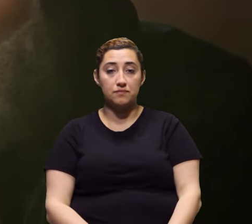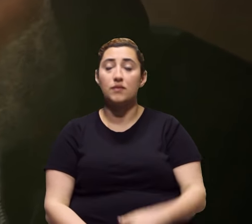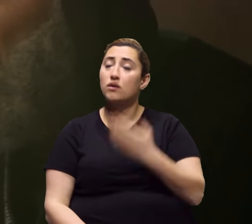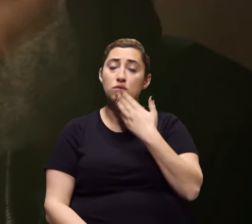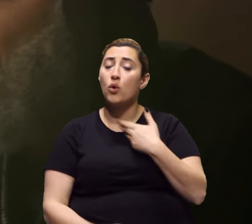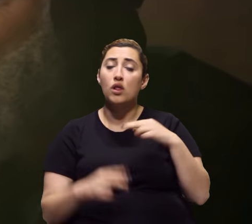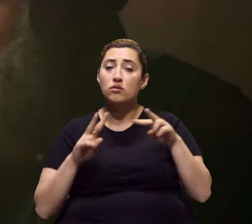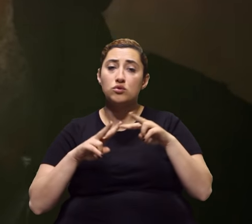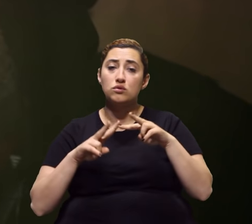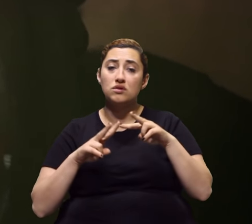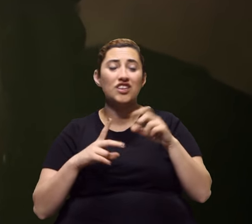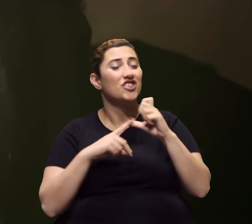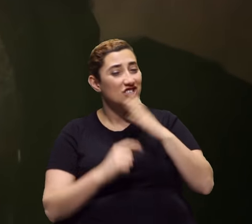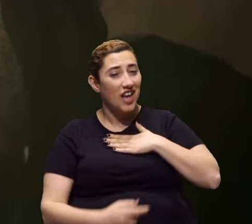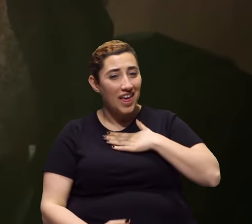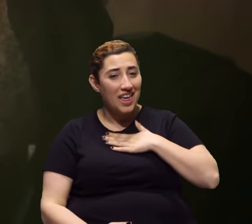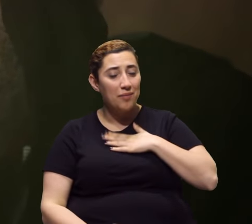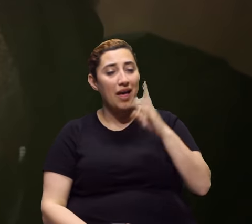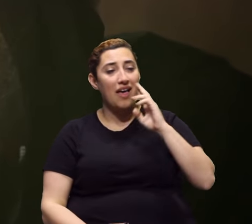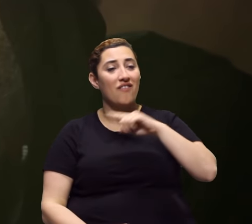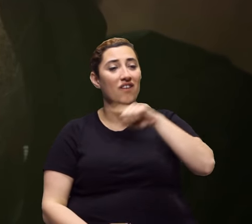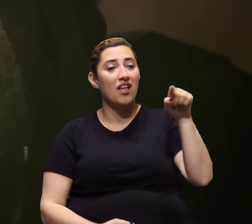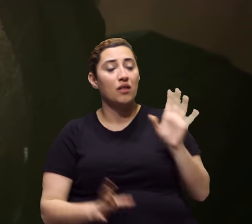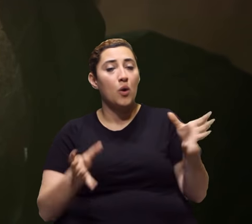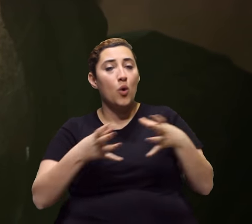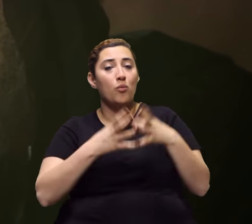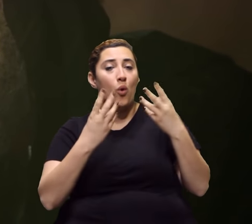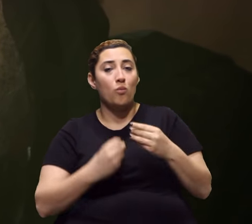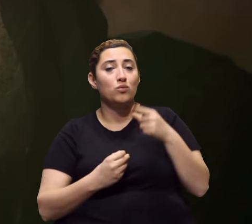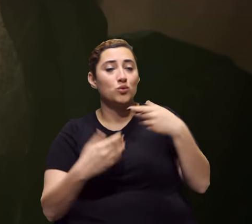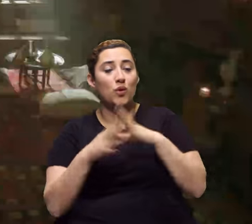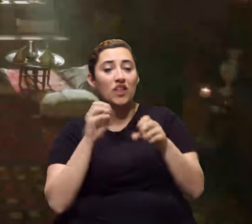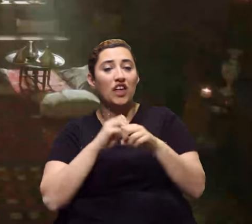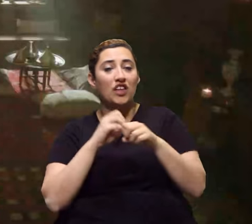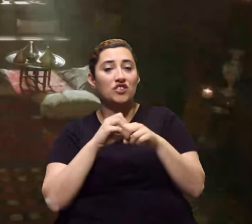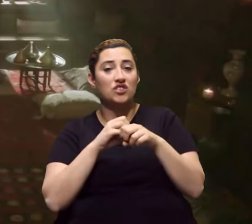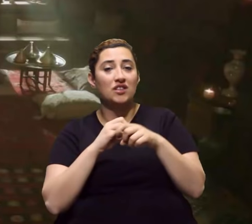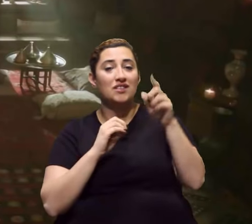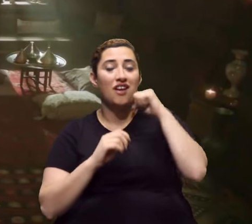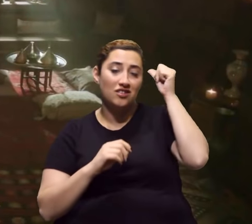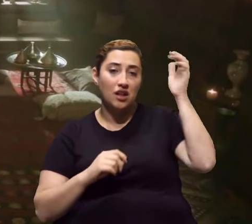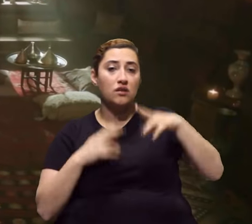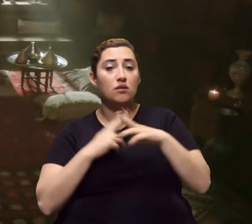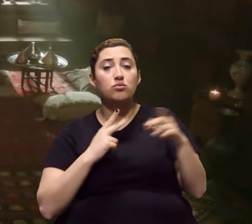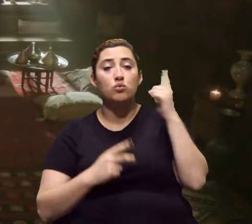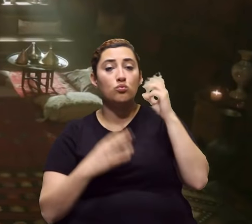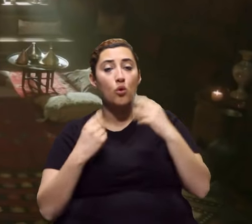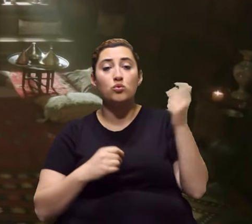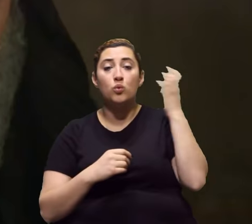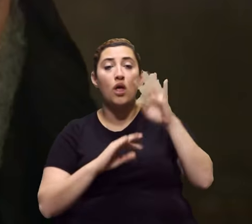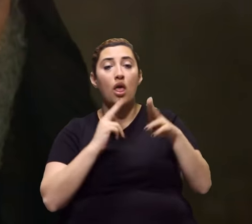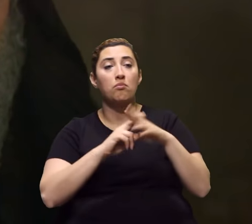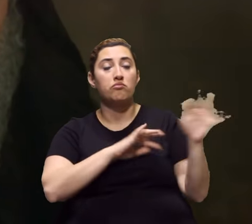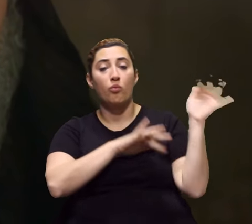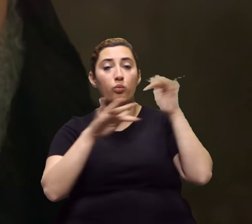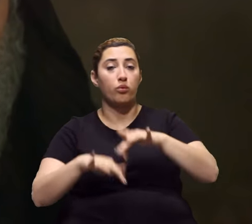De hele Musa. Şeyhim, pirdaşlar cem olmuşlardır huzurda. Tez duyulmuş haçtan döndüğümüz. İşiten